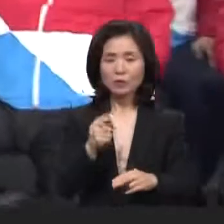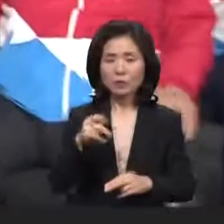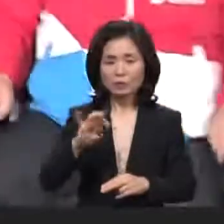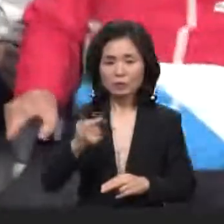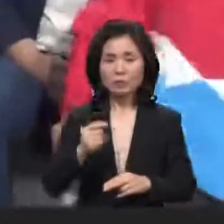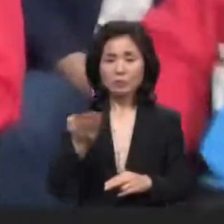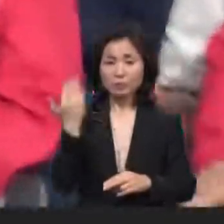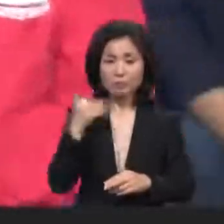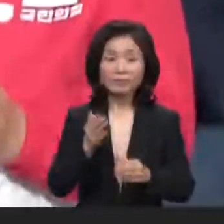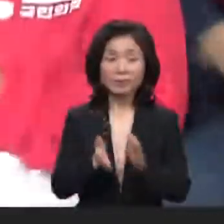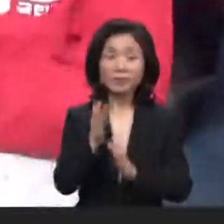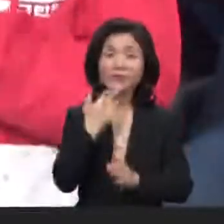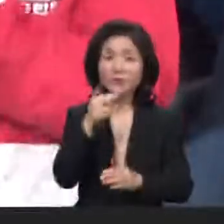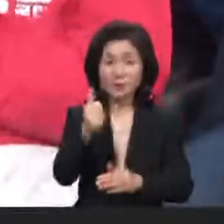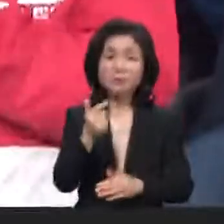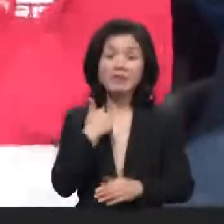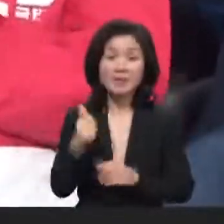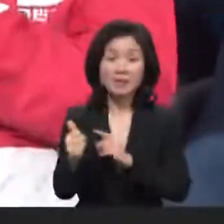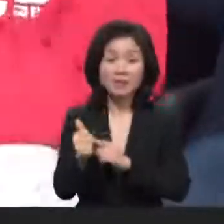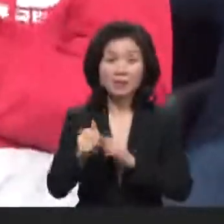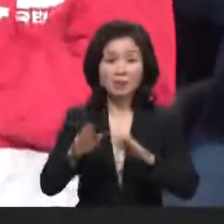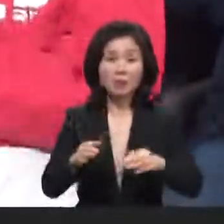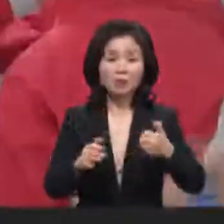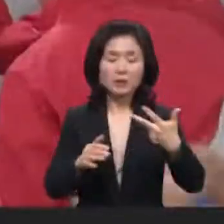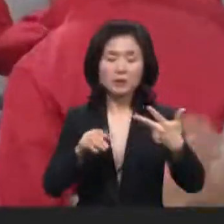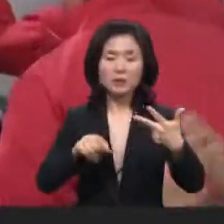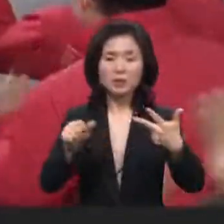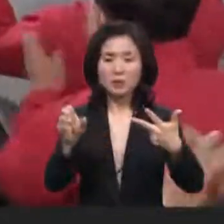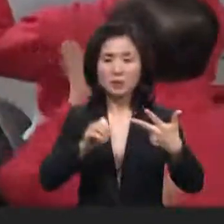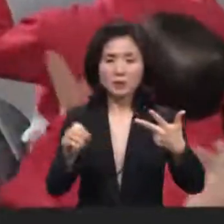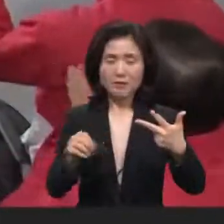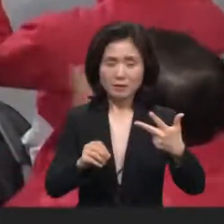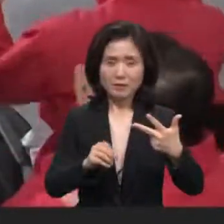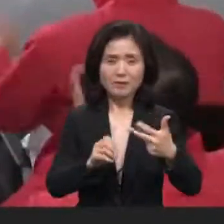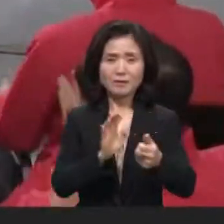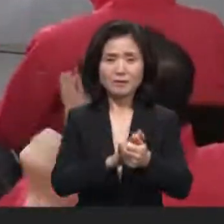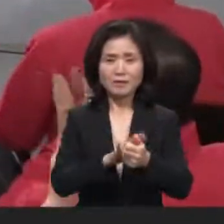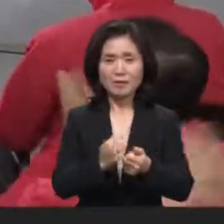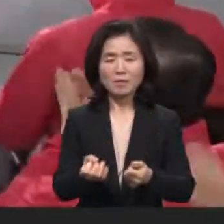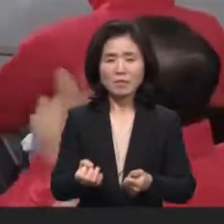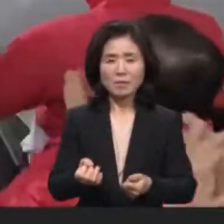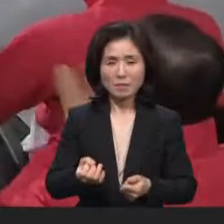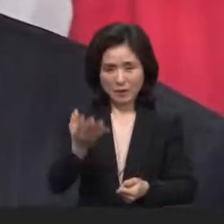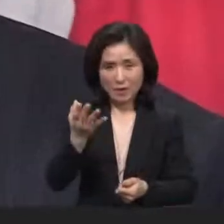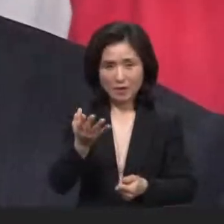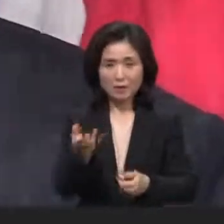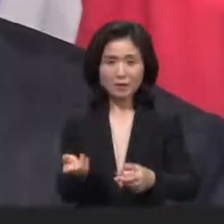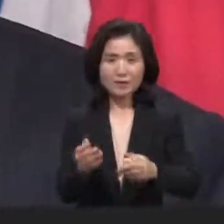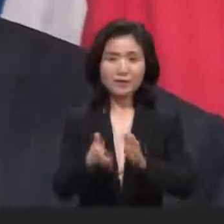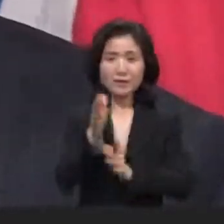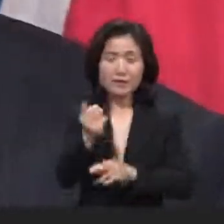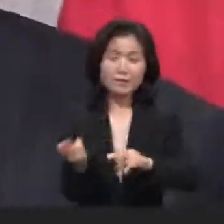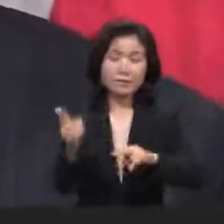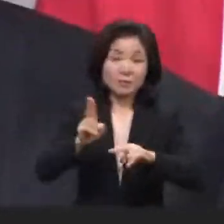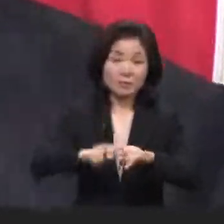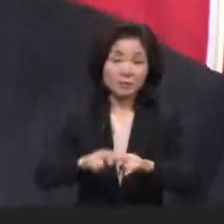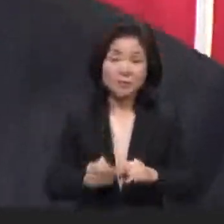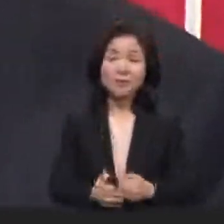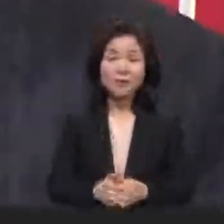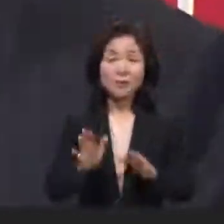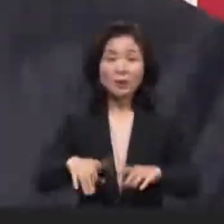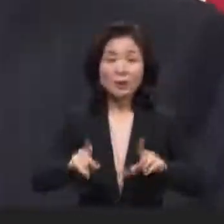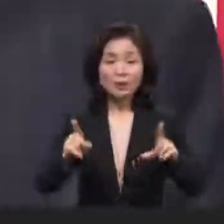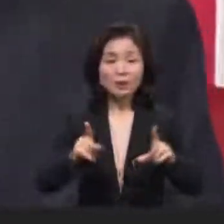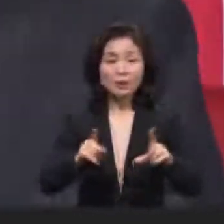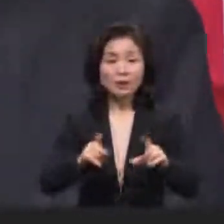이번에는 57.5% 압도적인 지지를 등에 업고 시장 집에 복귀했습니다 올해는